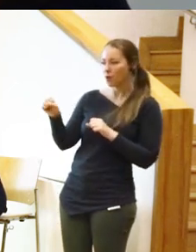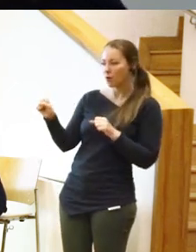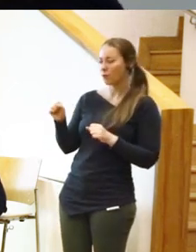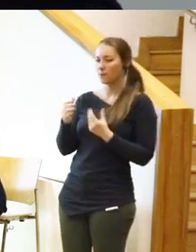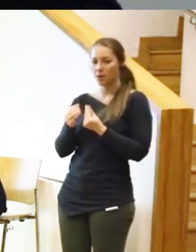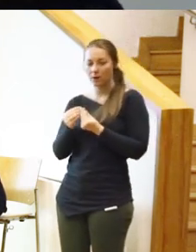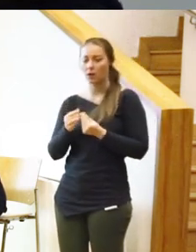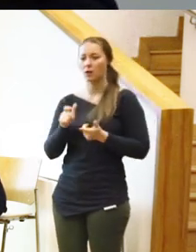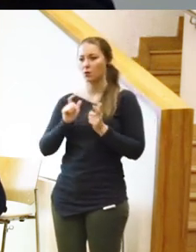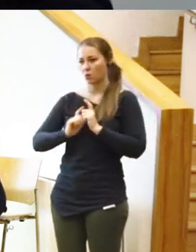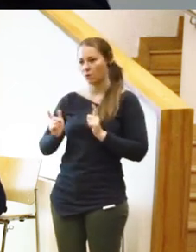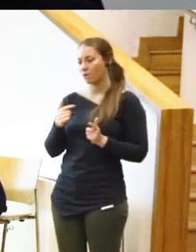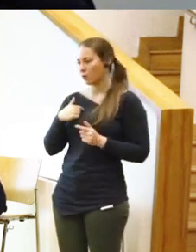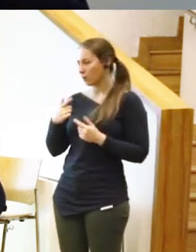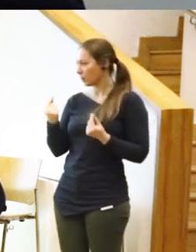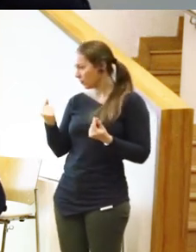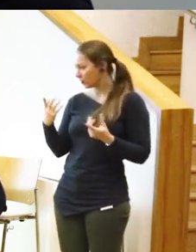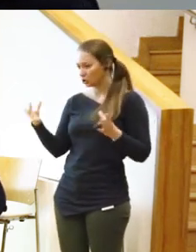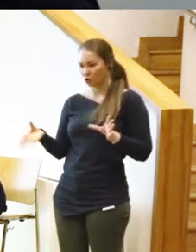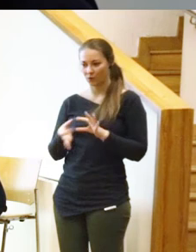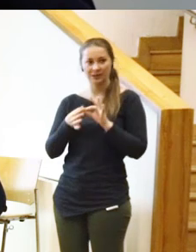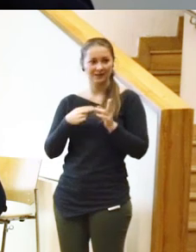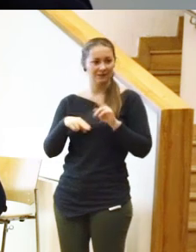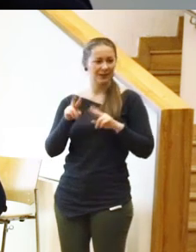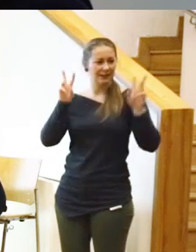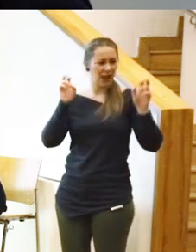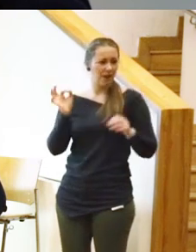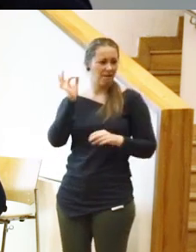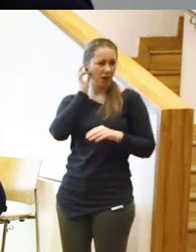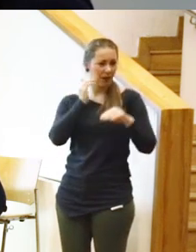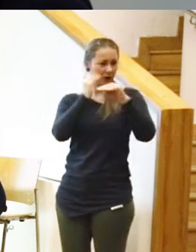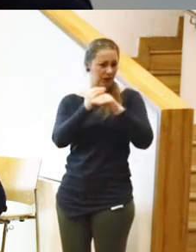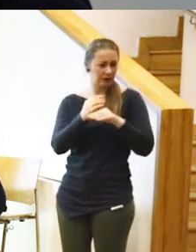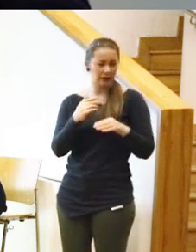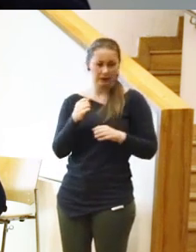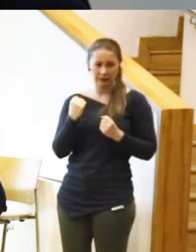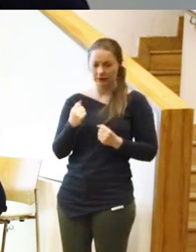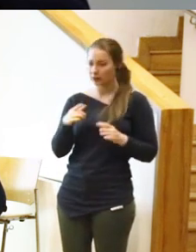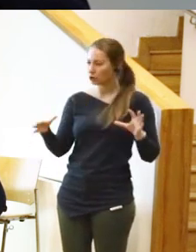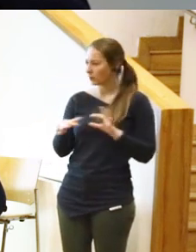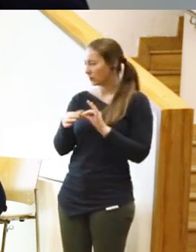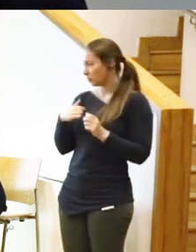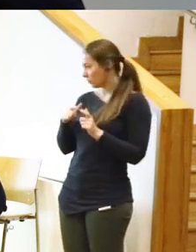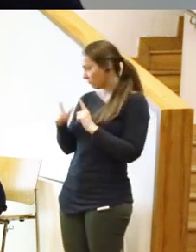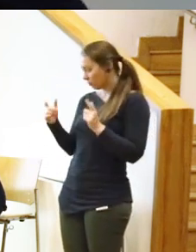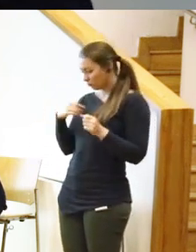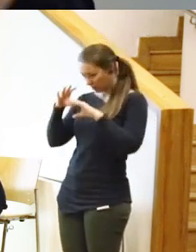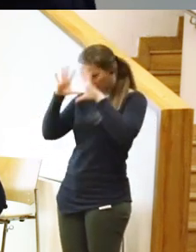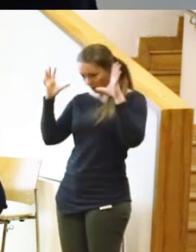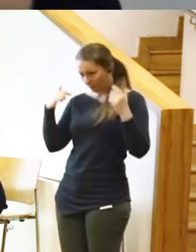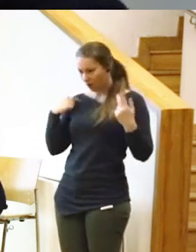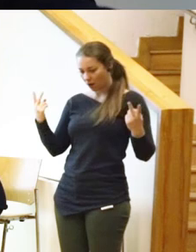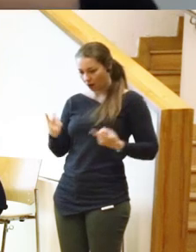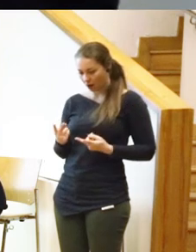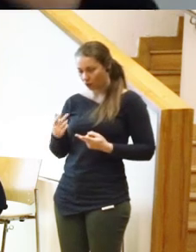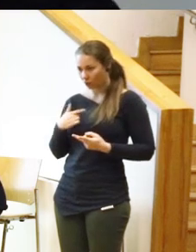což souvisí především s tím feministickým tématem, asi si neumíme představit, že by ty kvóty